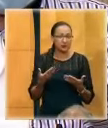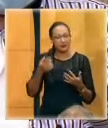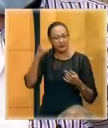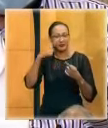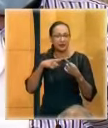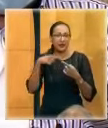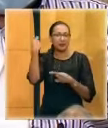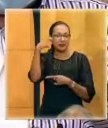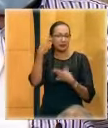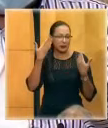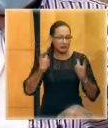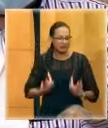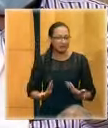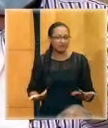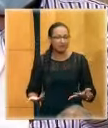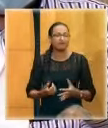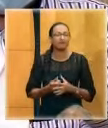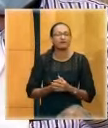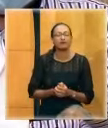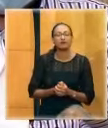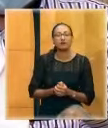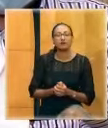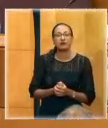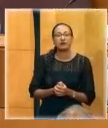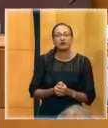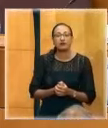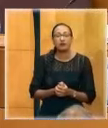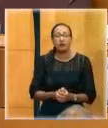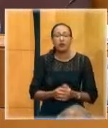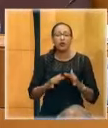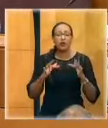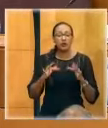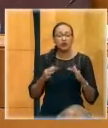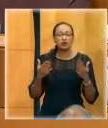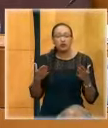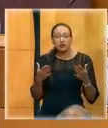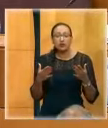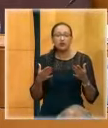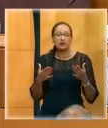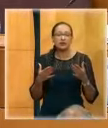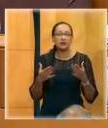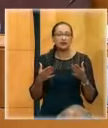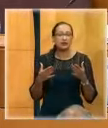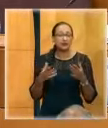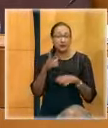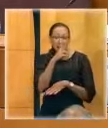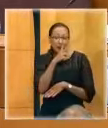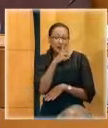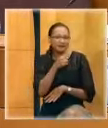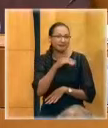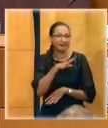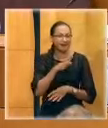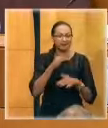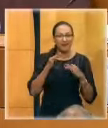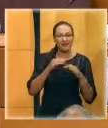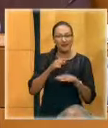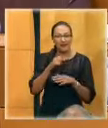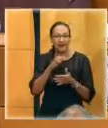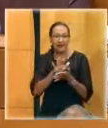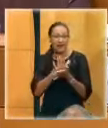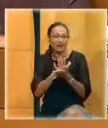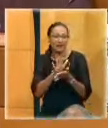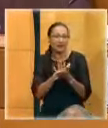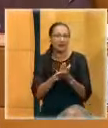Ironie de l'histoire, la question de l'âge a fait beaucoup débat cet an dernier que nous venons de vivre.